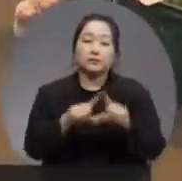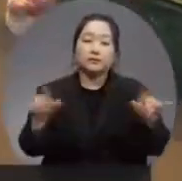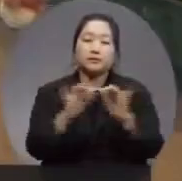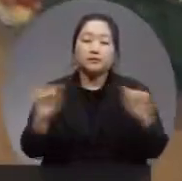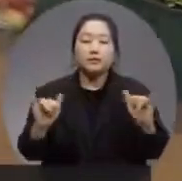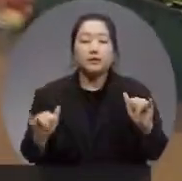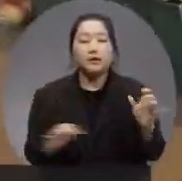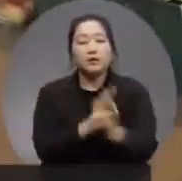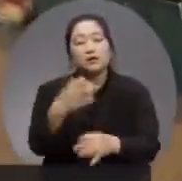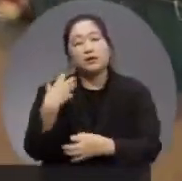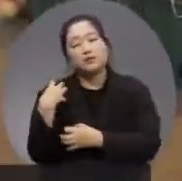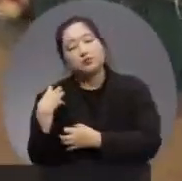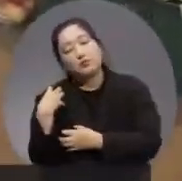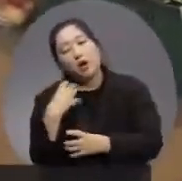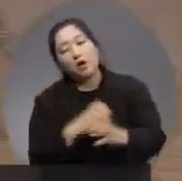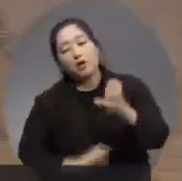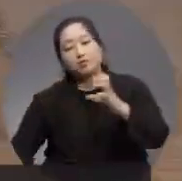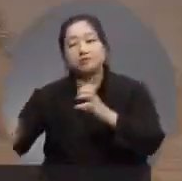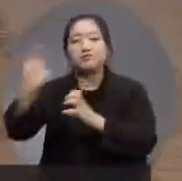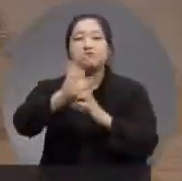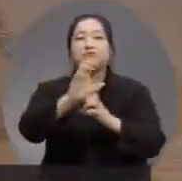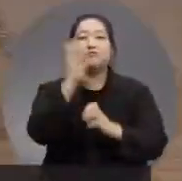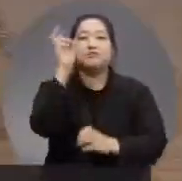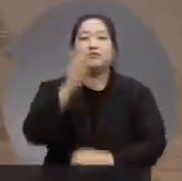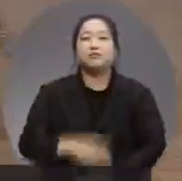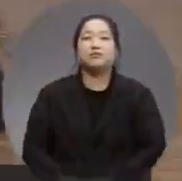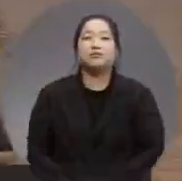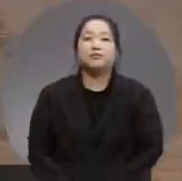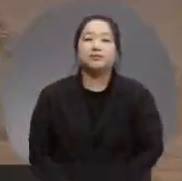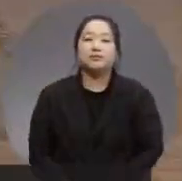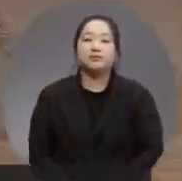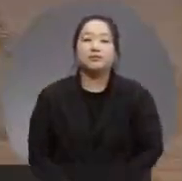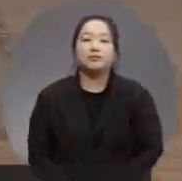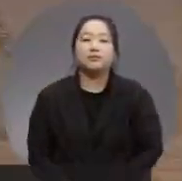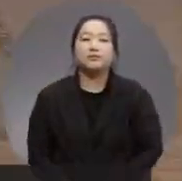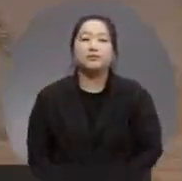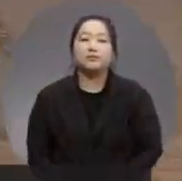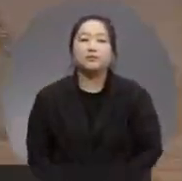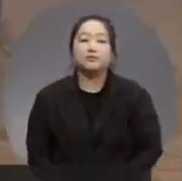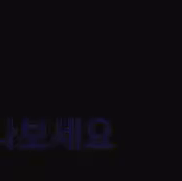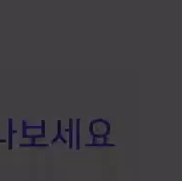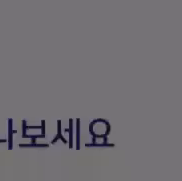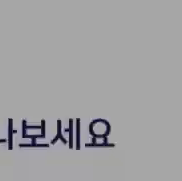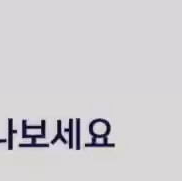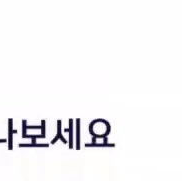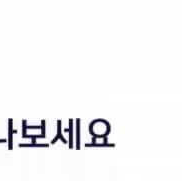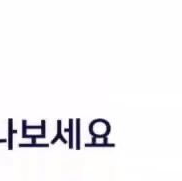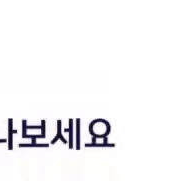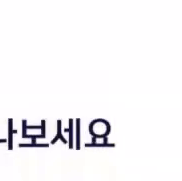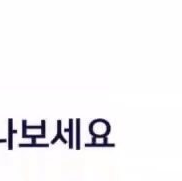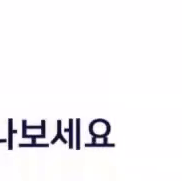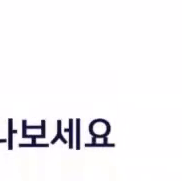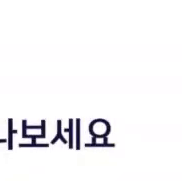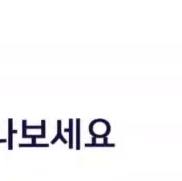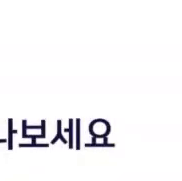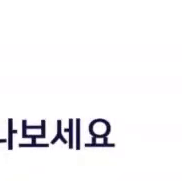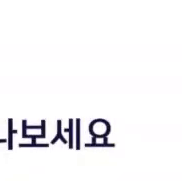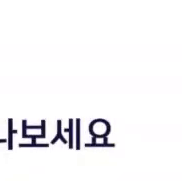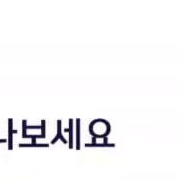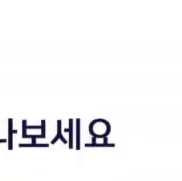경제 부담은 더욱 가중될 것으로 보입니다. MBC 뉴스 김영일입니다.